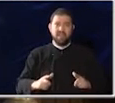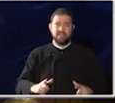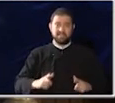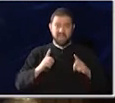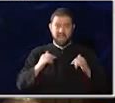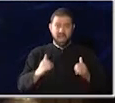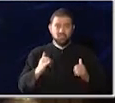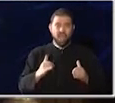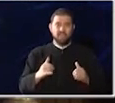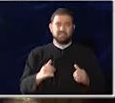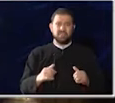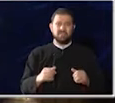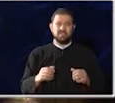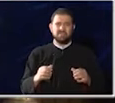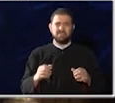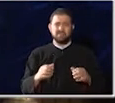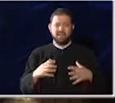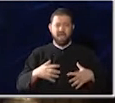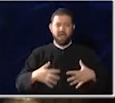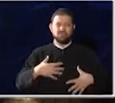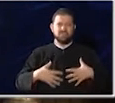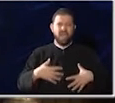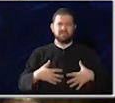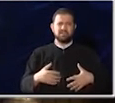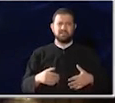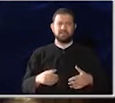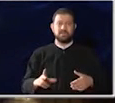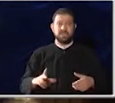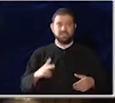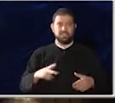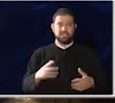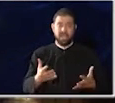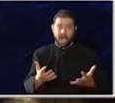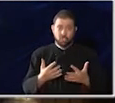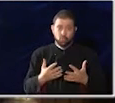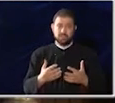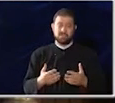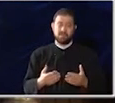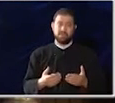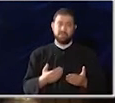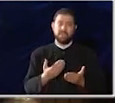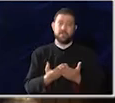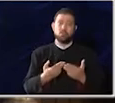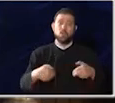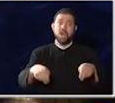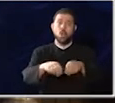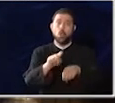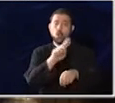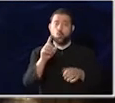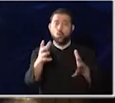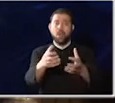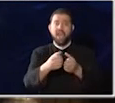starea de depresie, toate acestea sunt provocate de faptul că nu-L